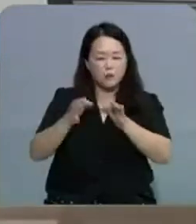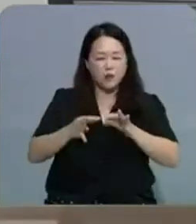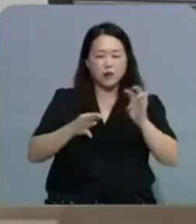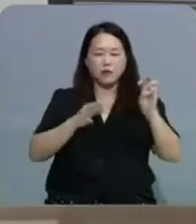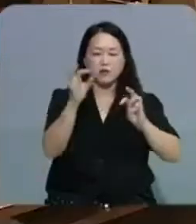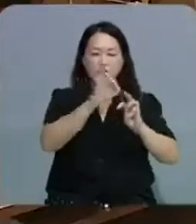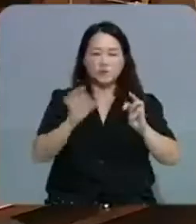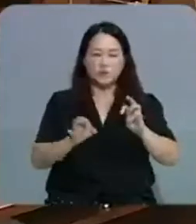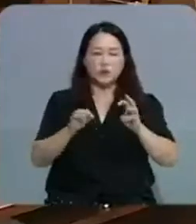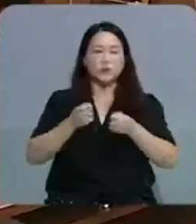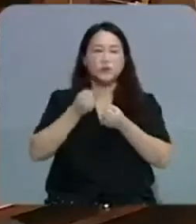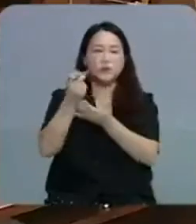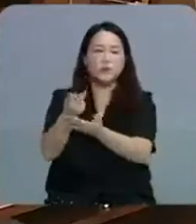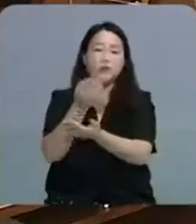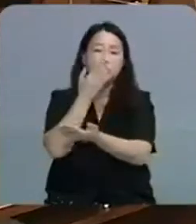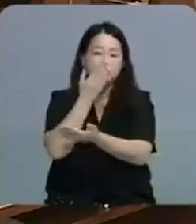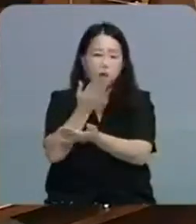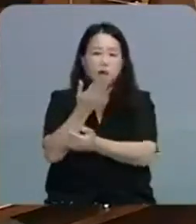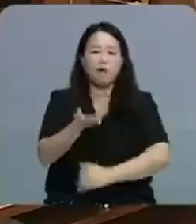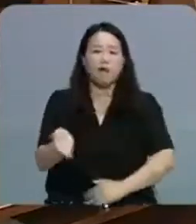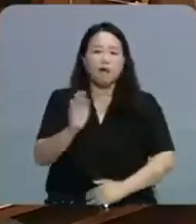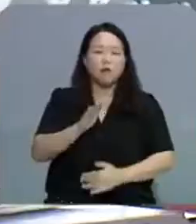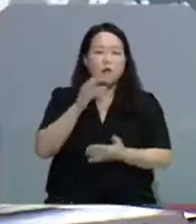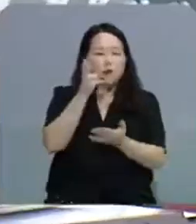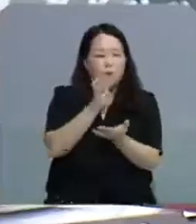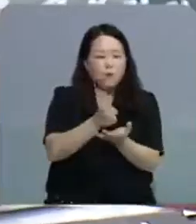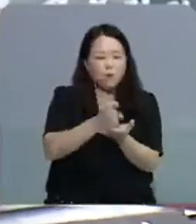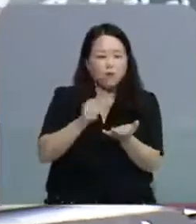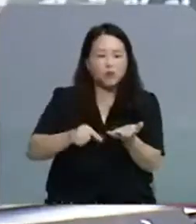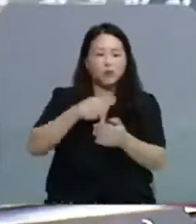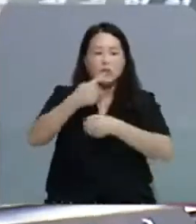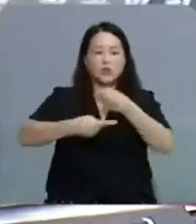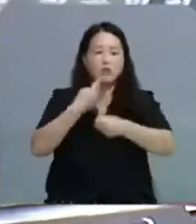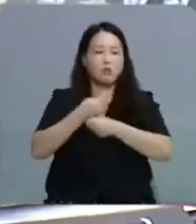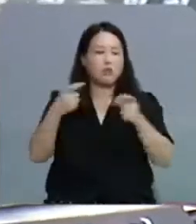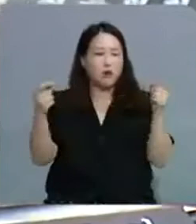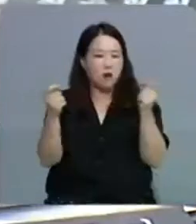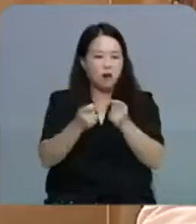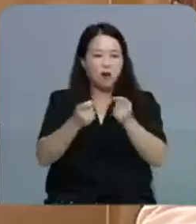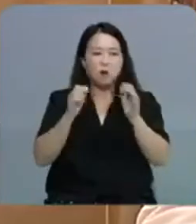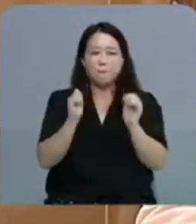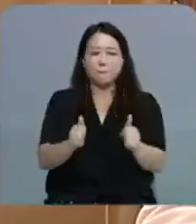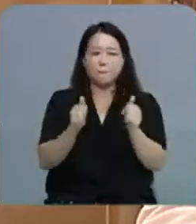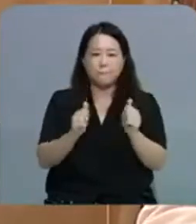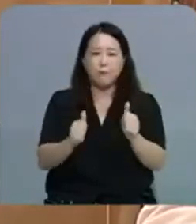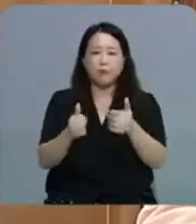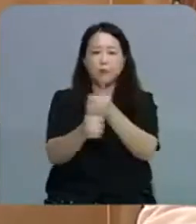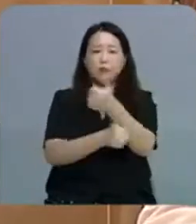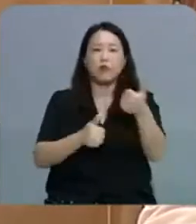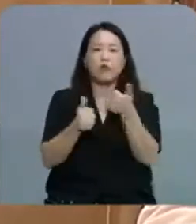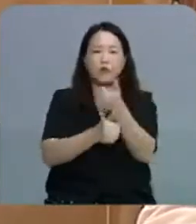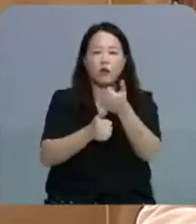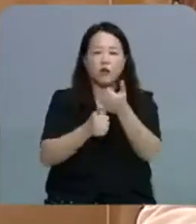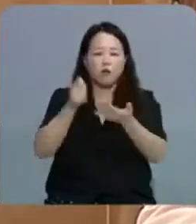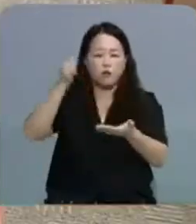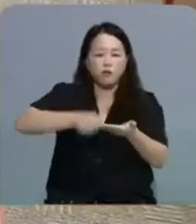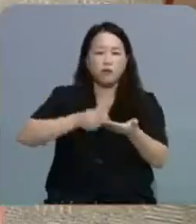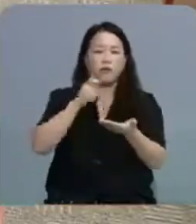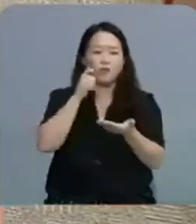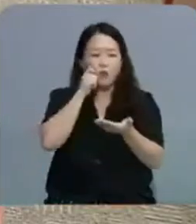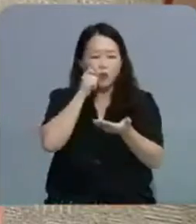있는 것이다 하지만 법안은 1년 가까이 국회 법사위 문턱을 넘지 못한 상황 지자체마다